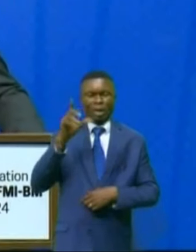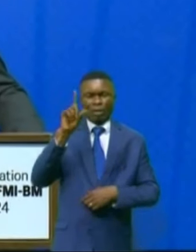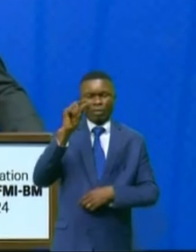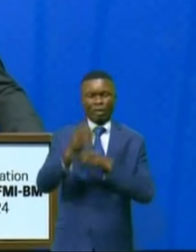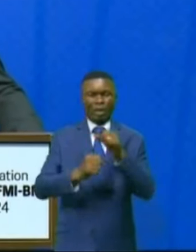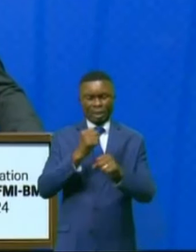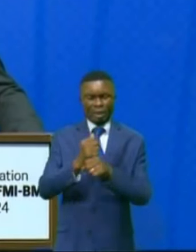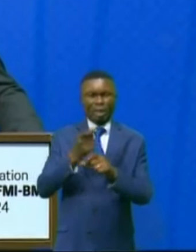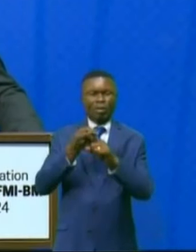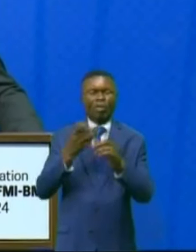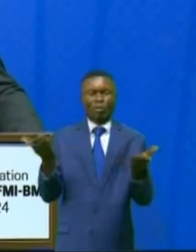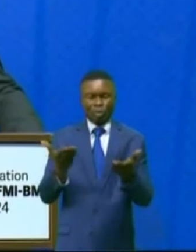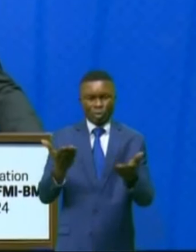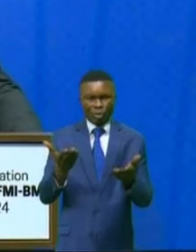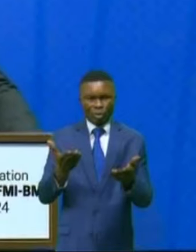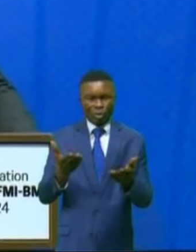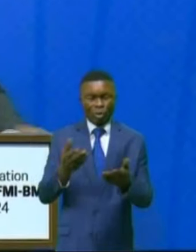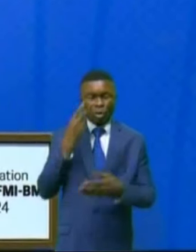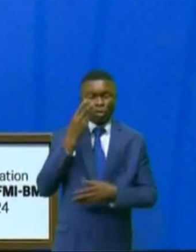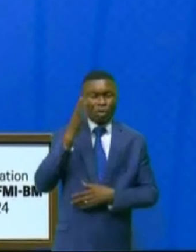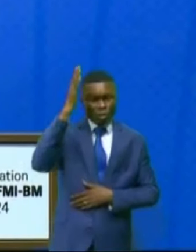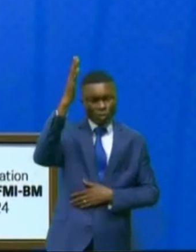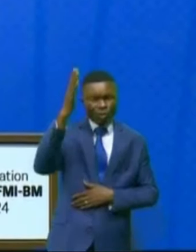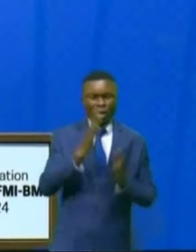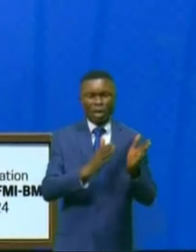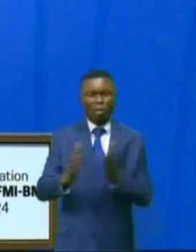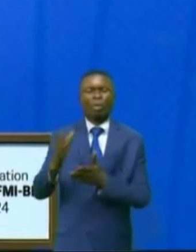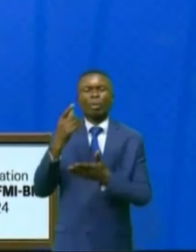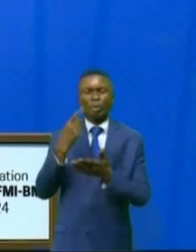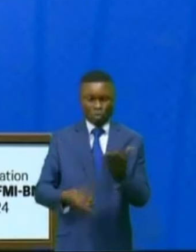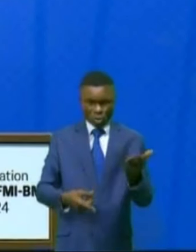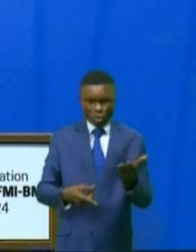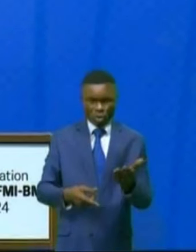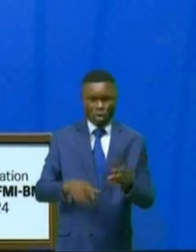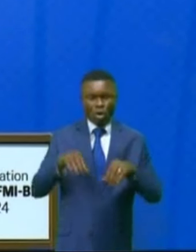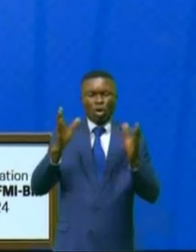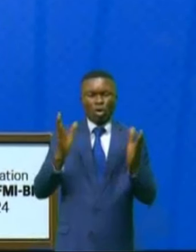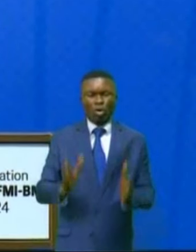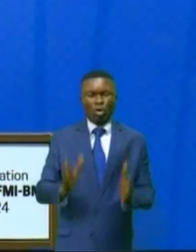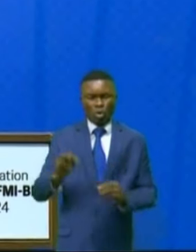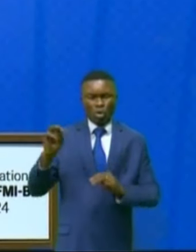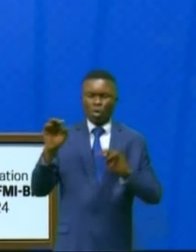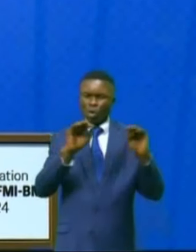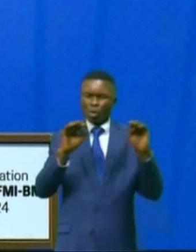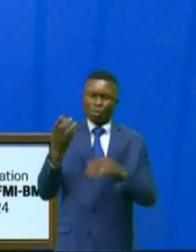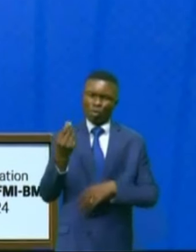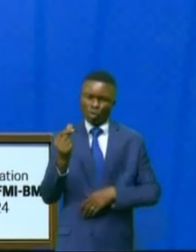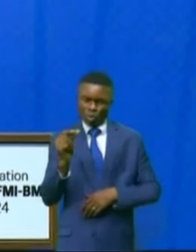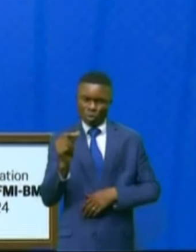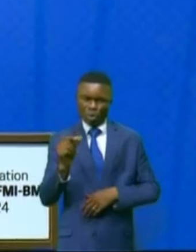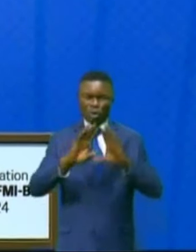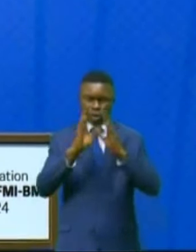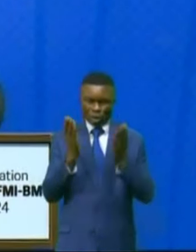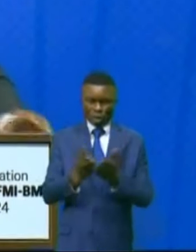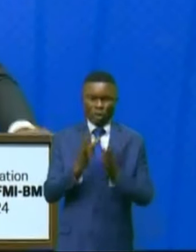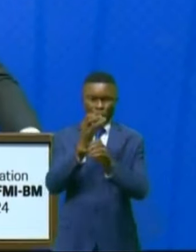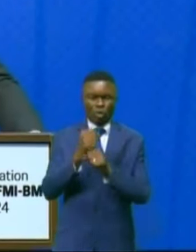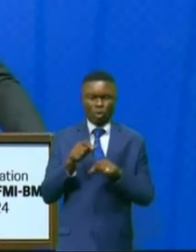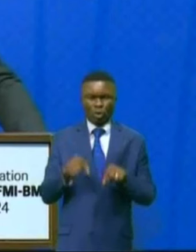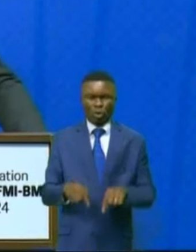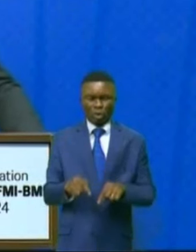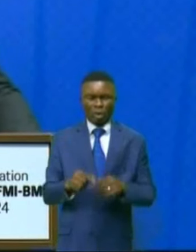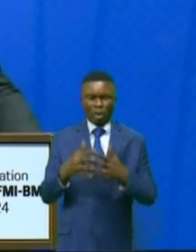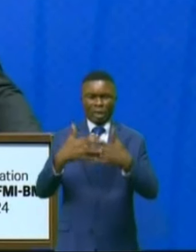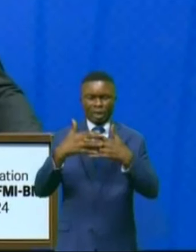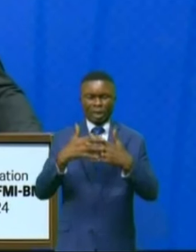vous venez, et quelles sont les perspectives finalement, qu'est-ce que vous direz aux Congolais moyens dès que nous arrivons à obtenir des partenaires